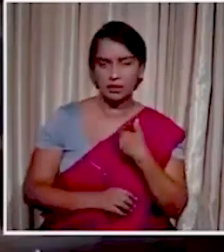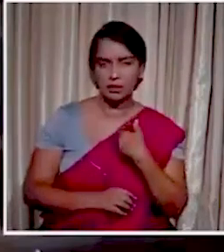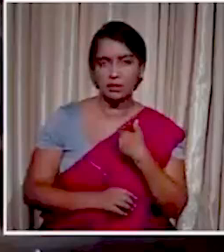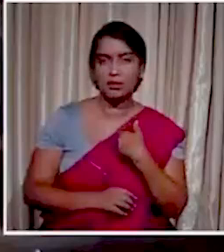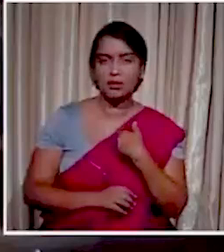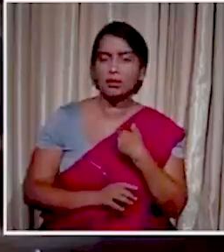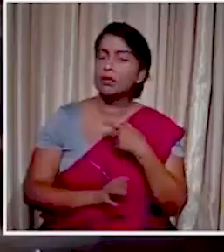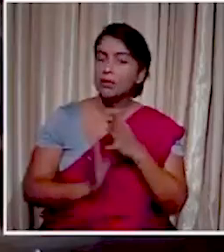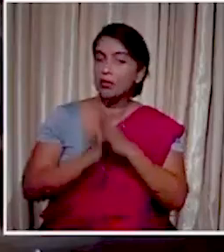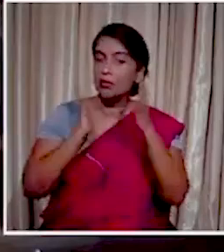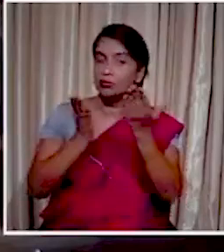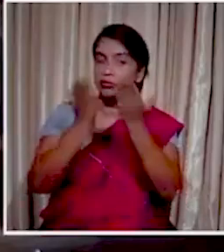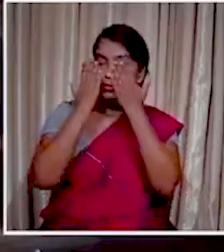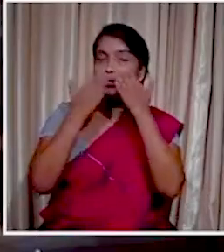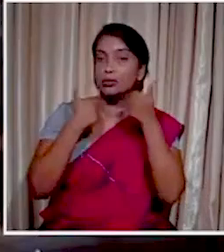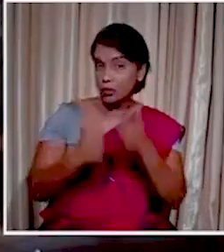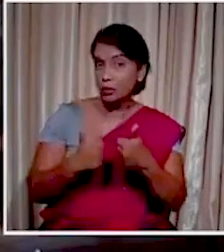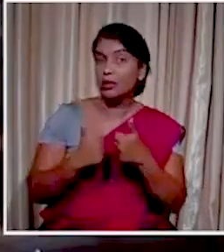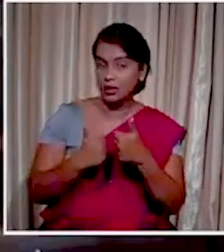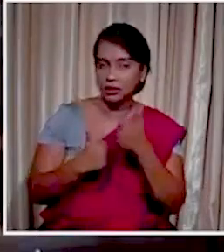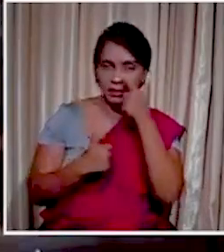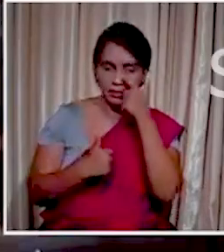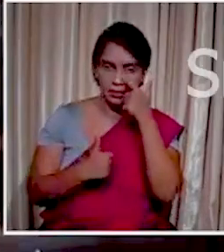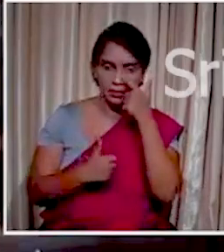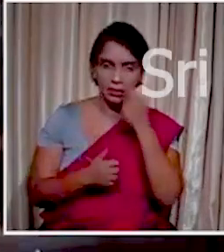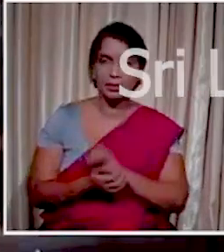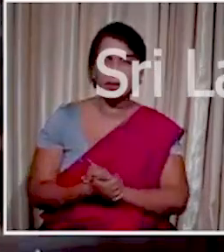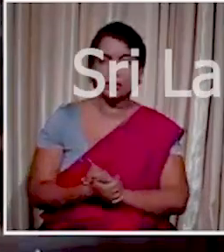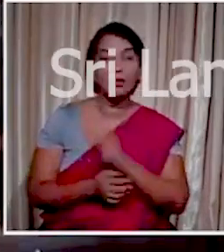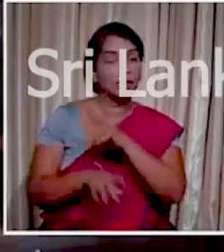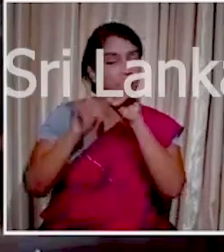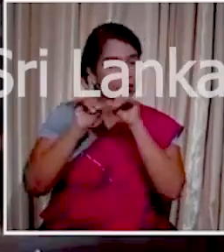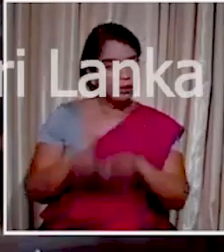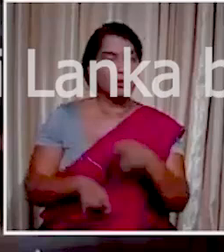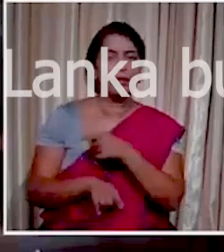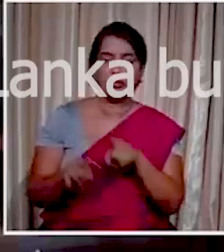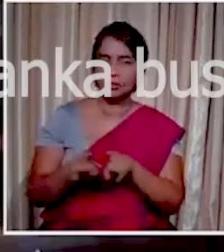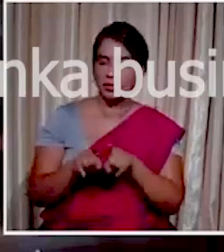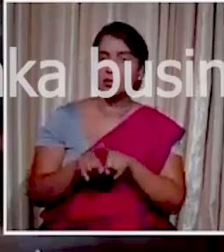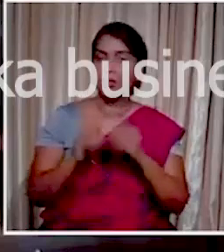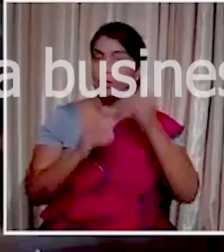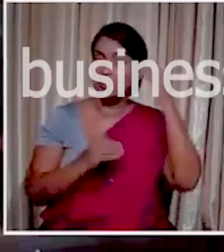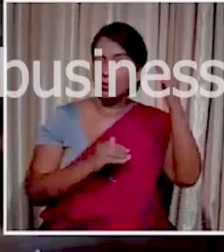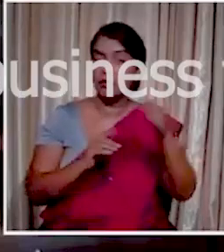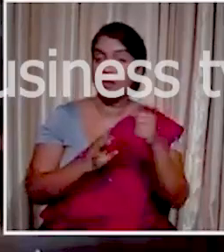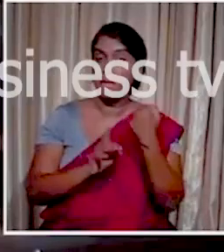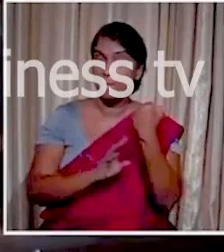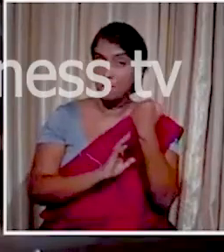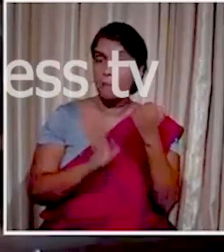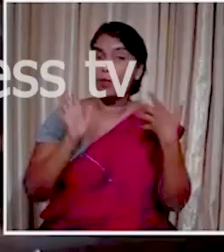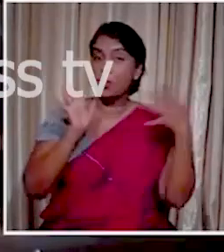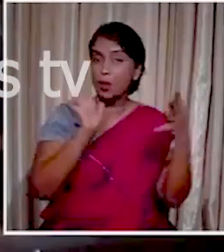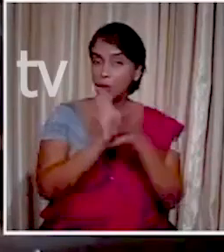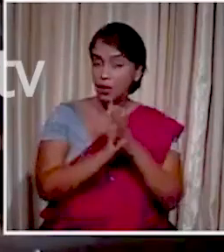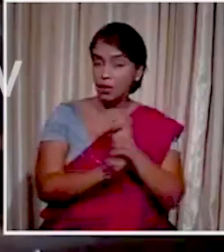ए मुनतरं आदर्श बोट मेरट पत्वी विदे अन्ने एवेनी अनागत बलव्यापृतियक संबंध